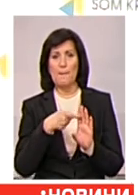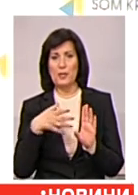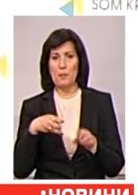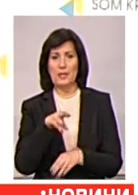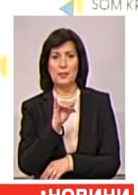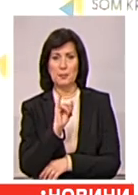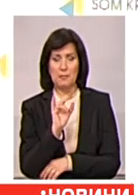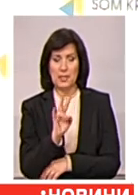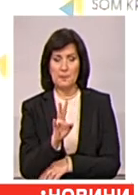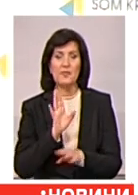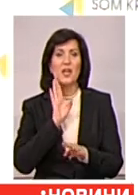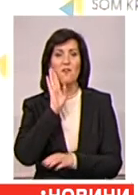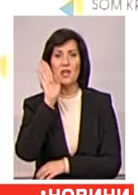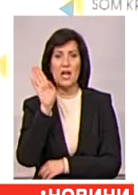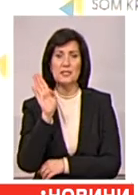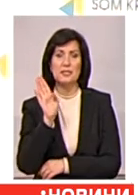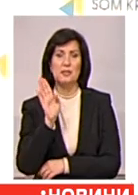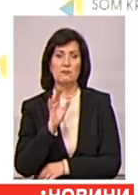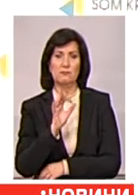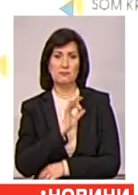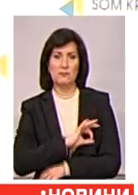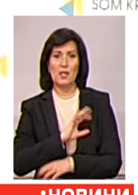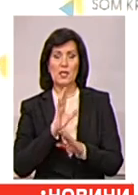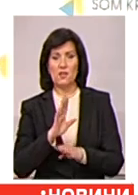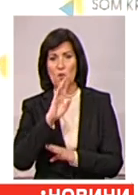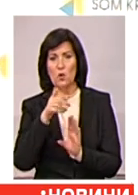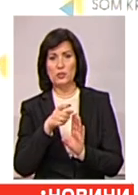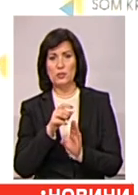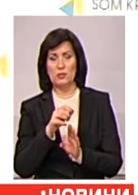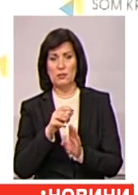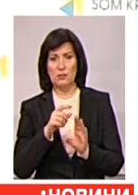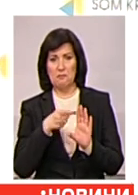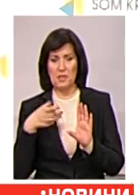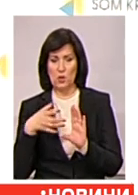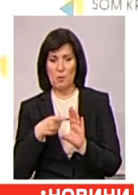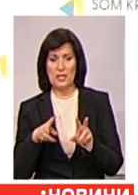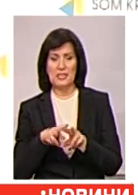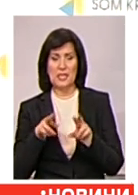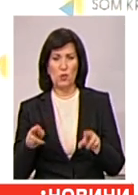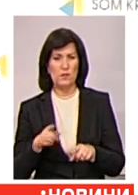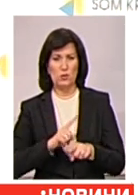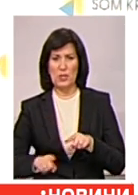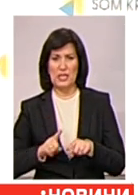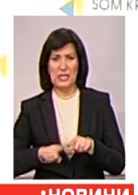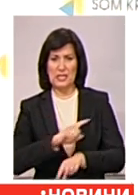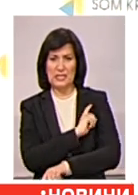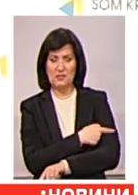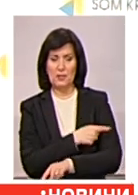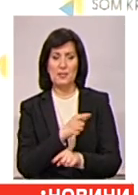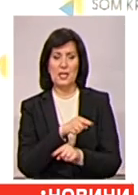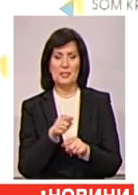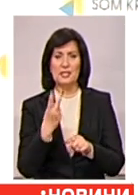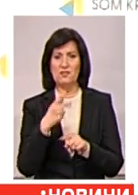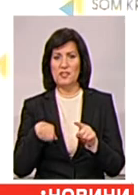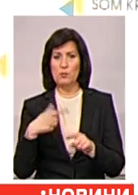мін. Вранці у хід пішли лише ворожі міномети, проте з аналогічною інтенсивністю. За